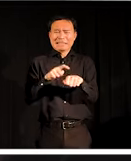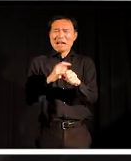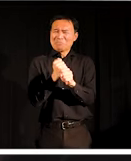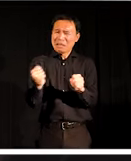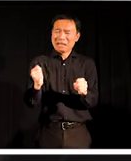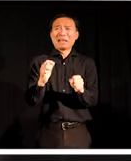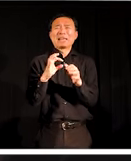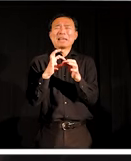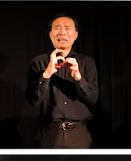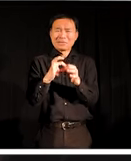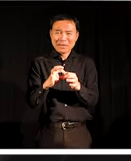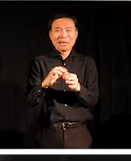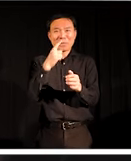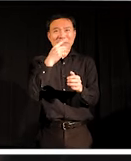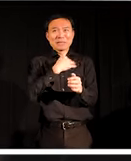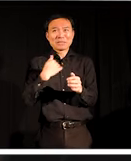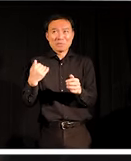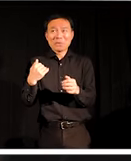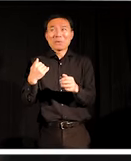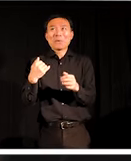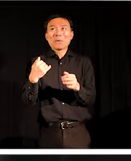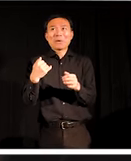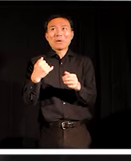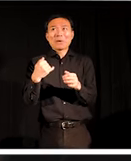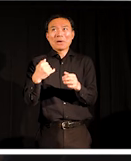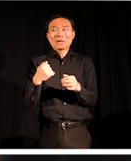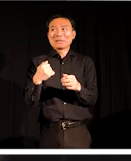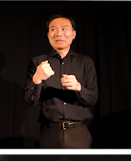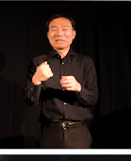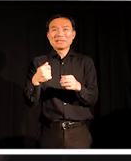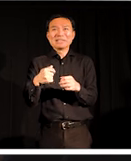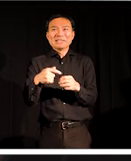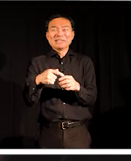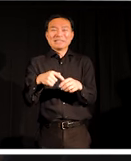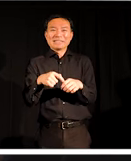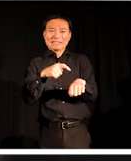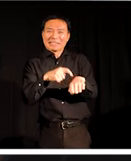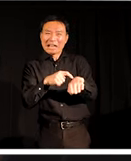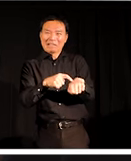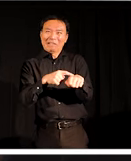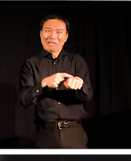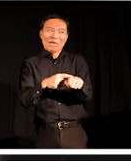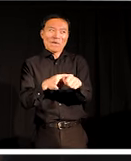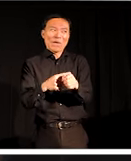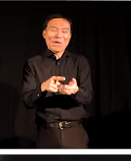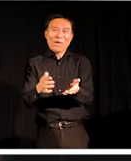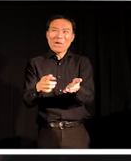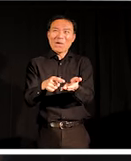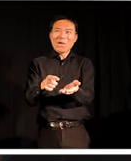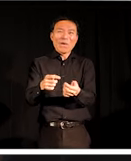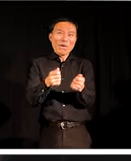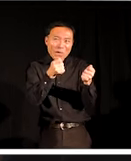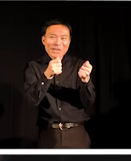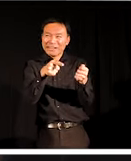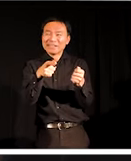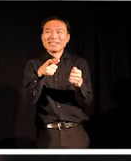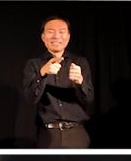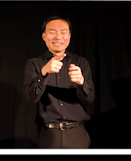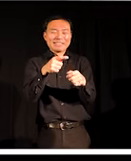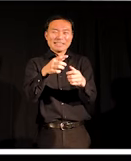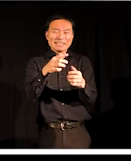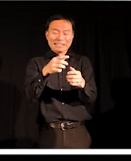てますので本当にあの私たちもシビアに館長これでていうあの合図もさせていただきながらえ今やってるところで